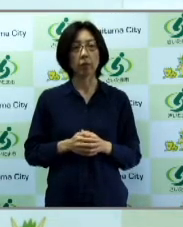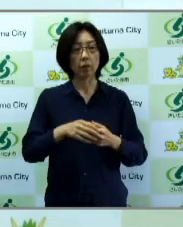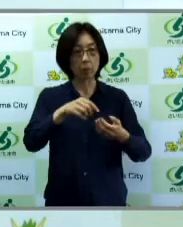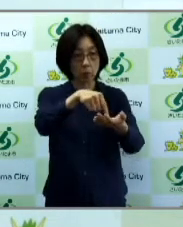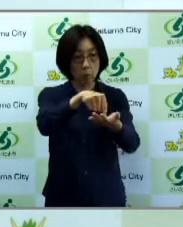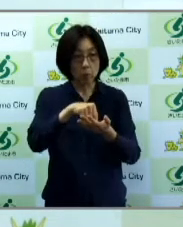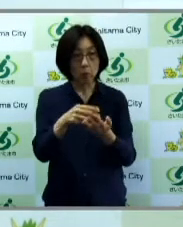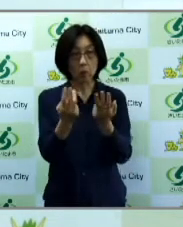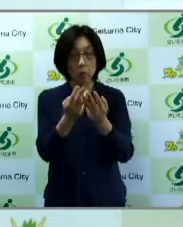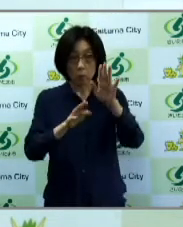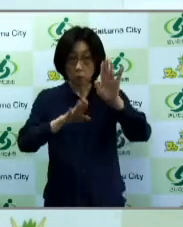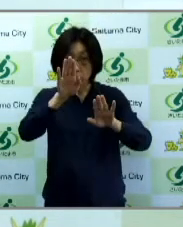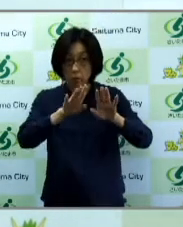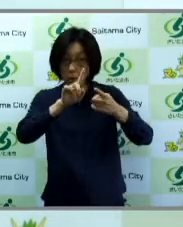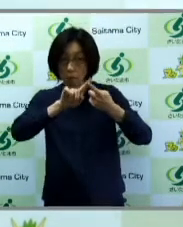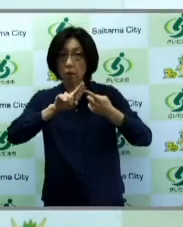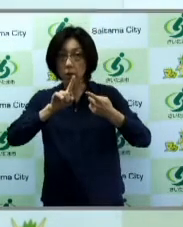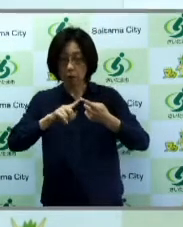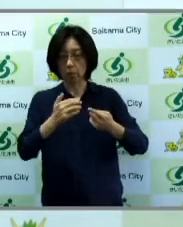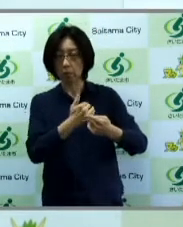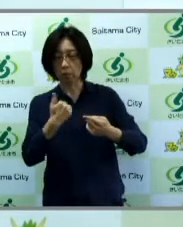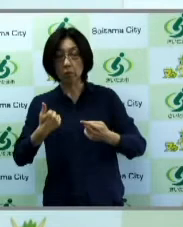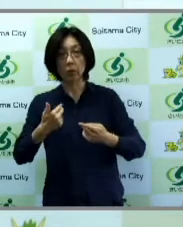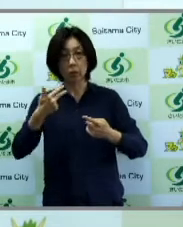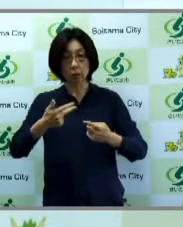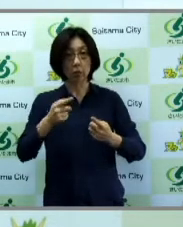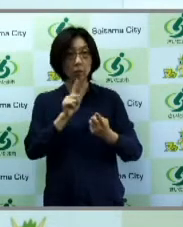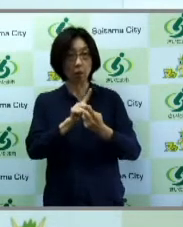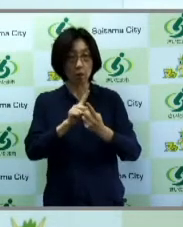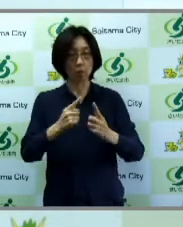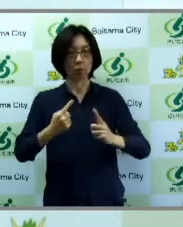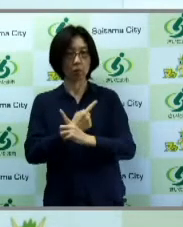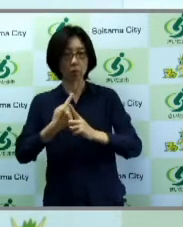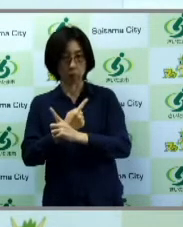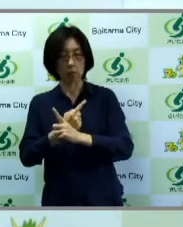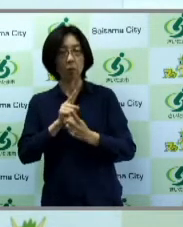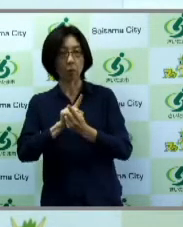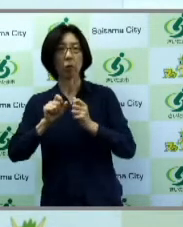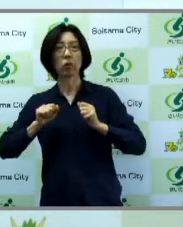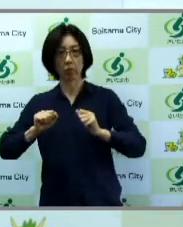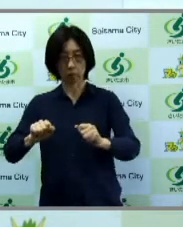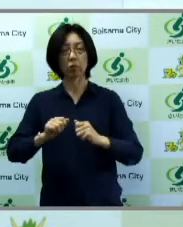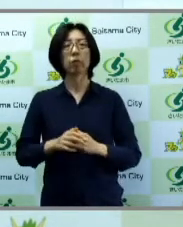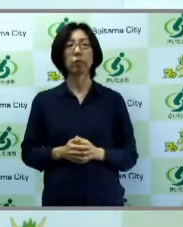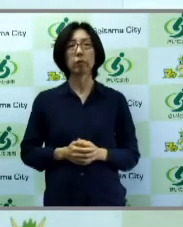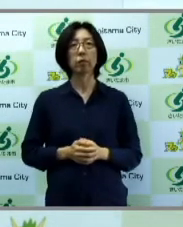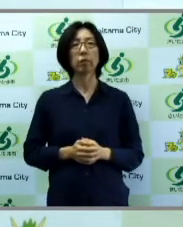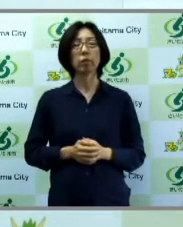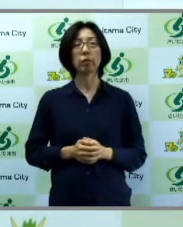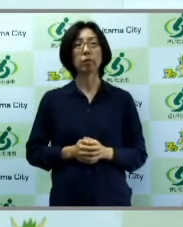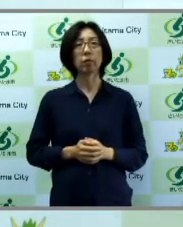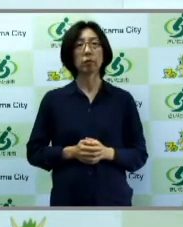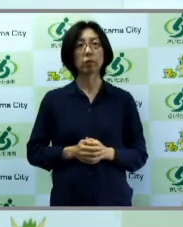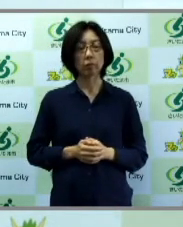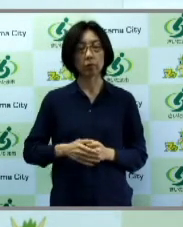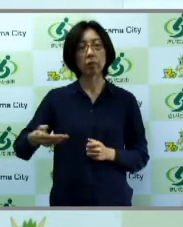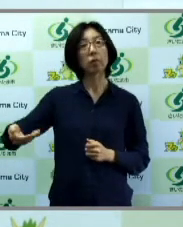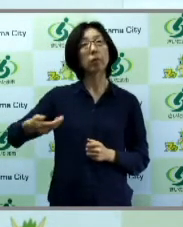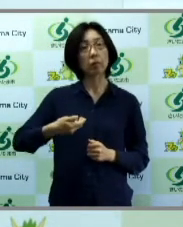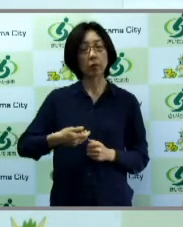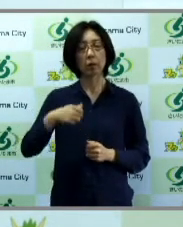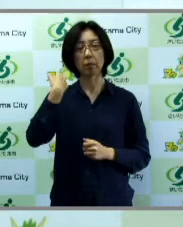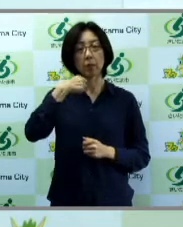対応しているというところでございます。 と南銀地域以外に